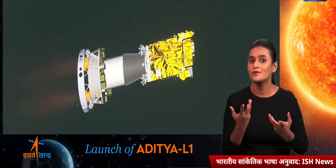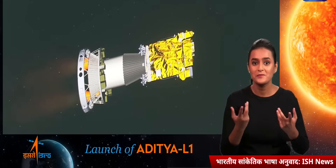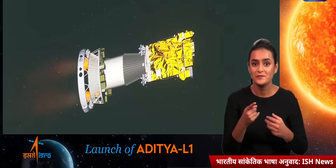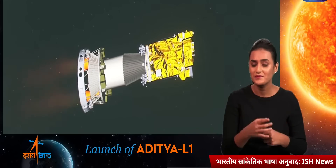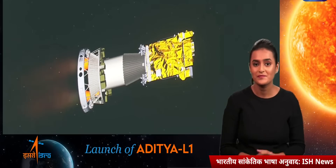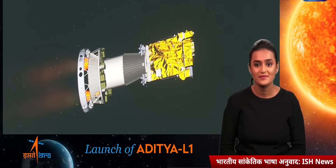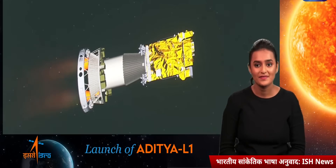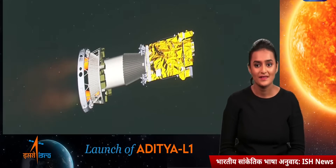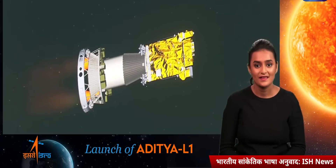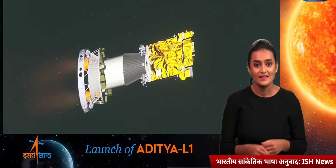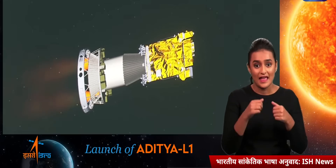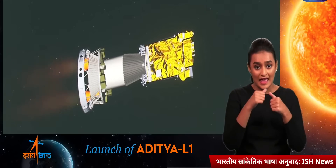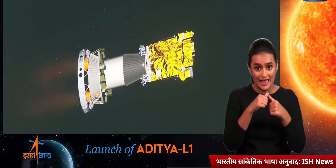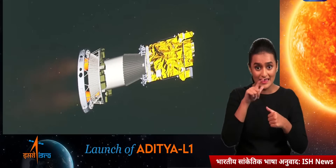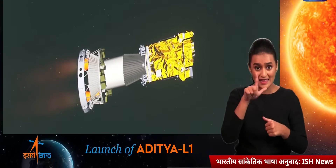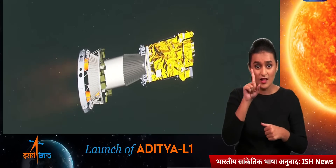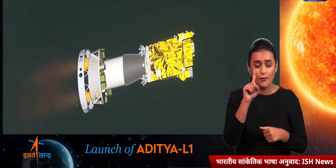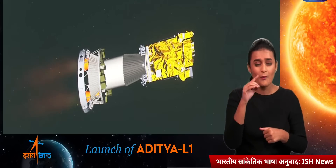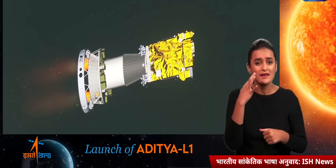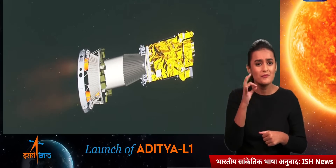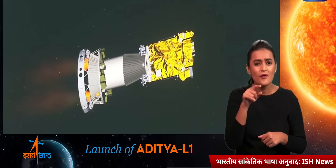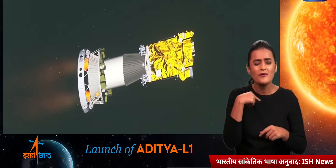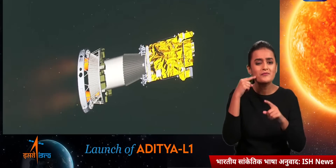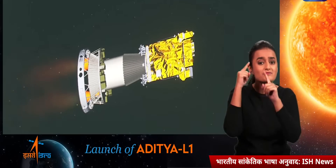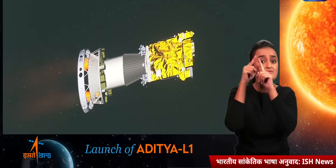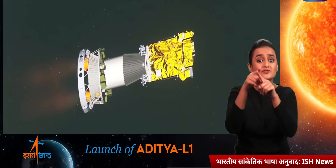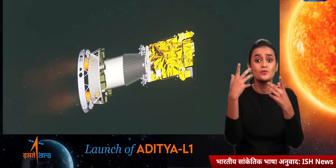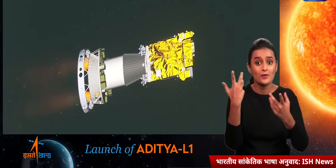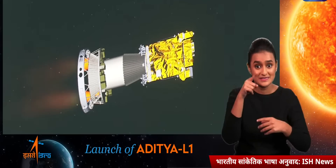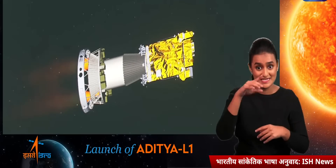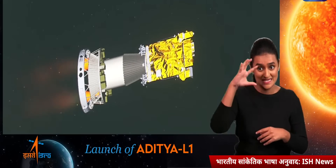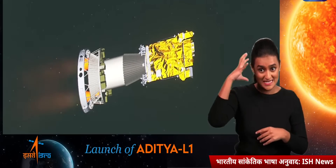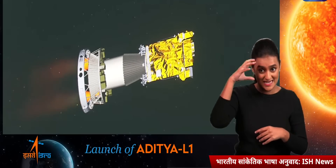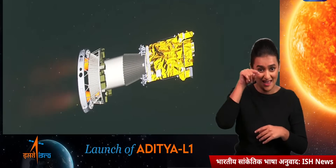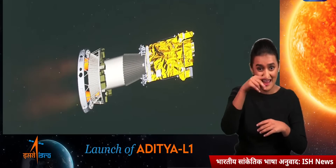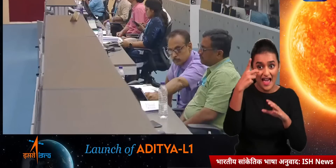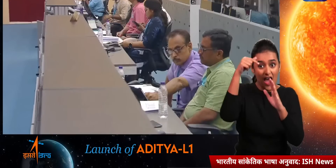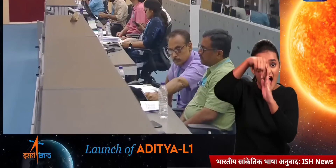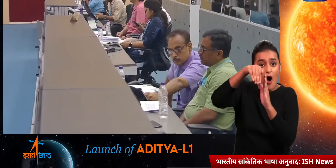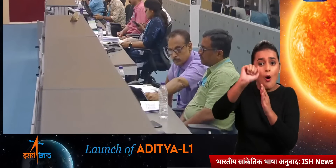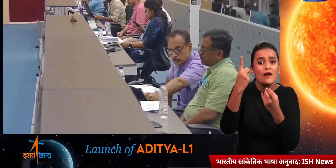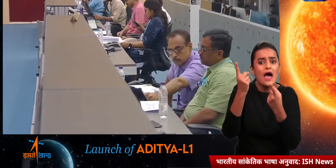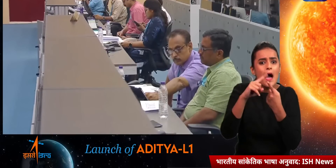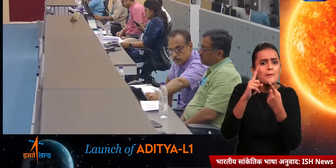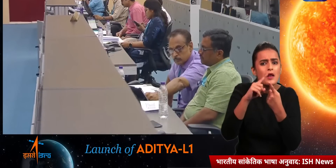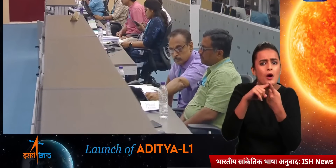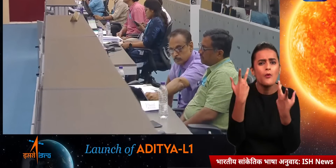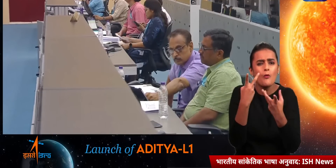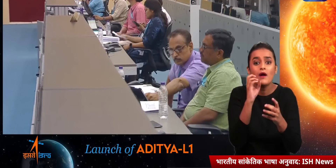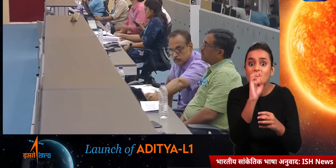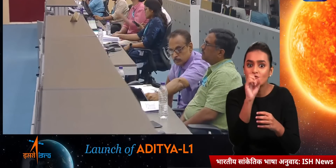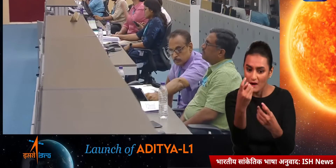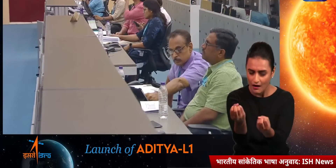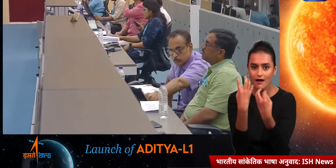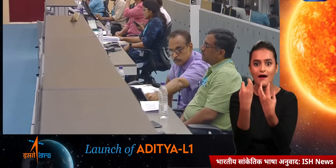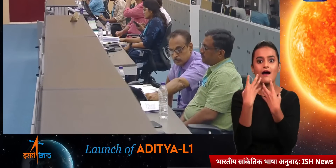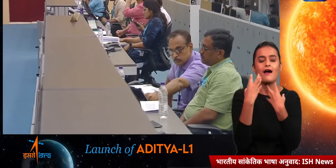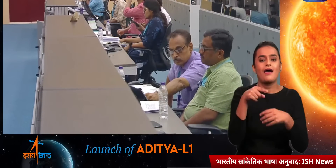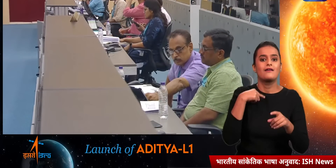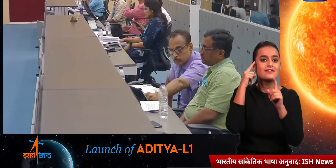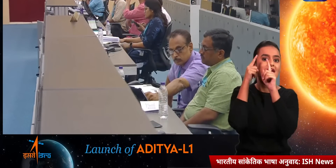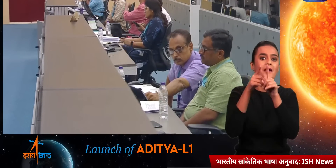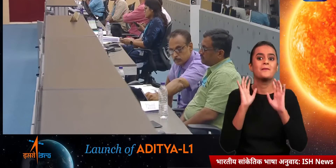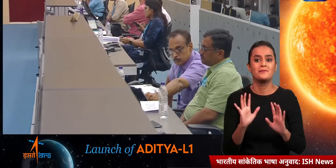आदित्य L1 मिशन का मुख्य उद्देश्य है सौर गतिविधियों के विभिन्न पहलुओं में महत्वपूर्ण जानकारियां उपलब्ध कराना और इन गतिविधियों